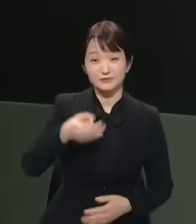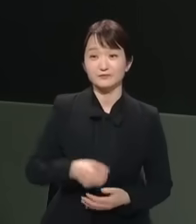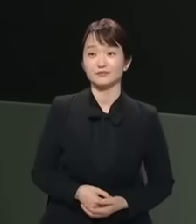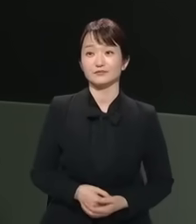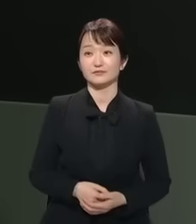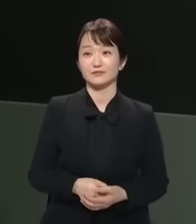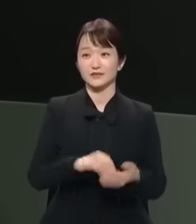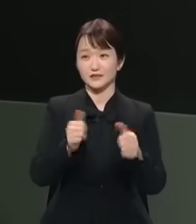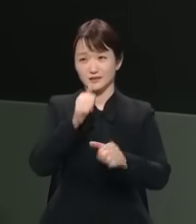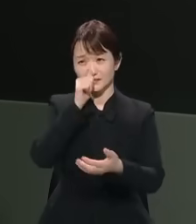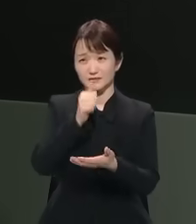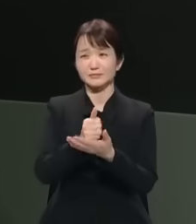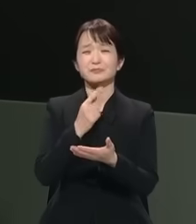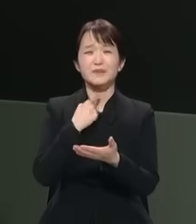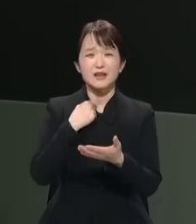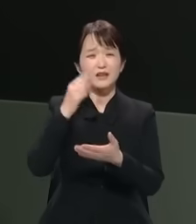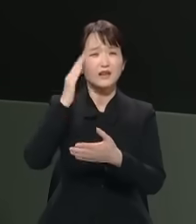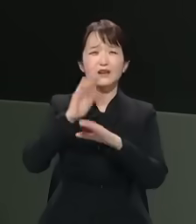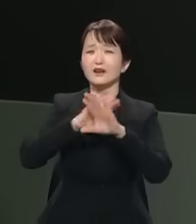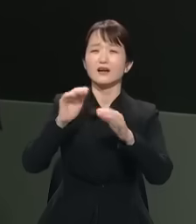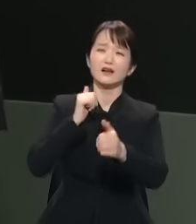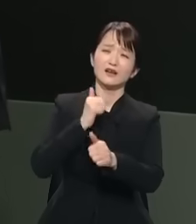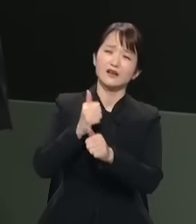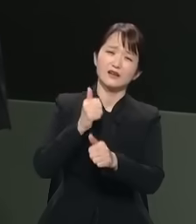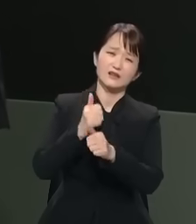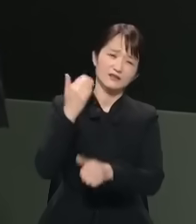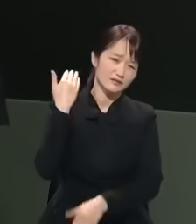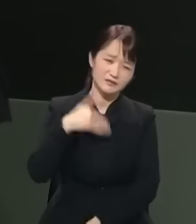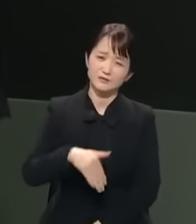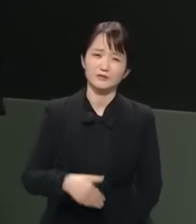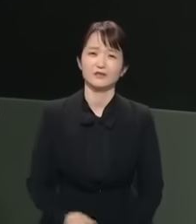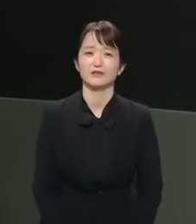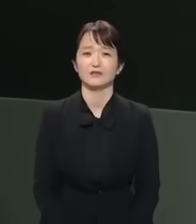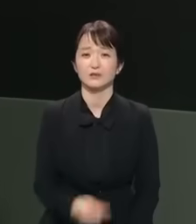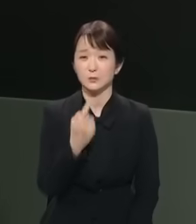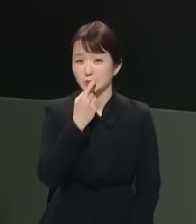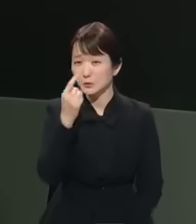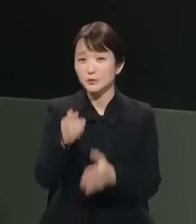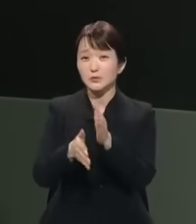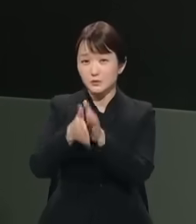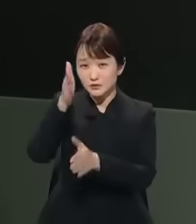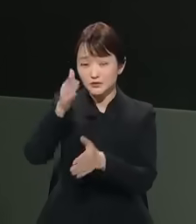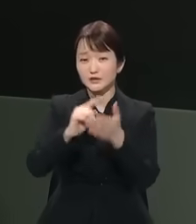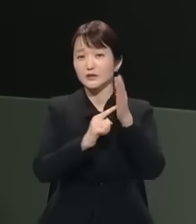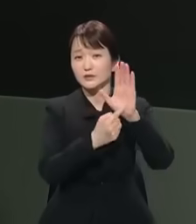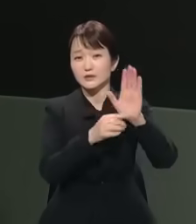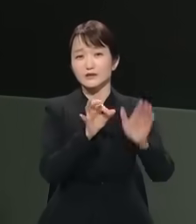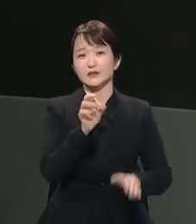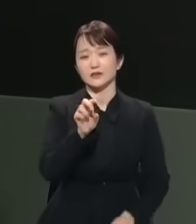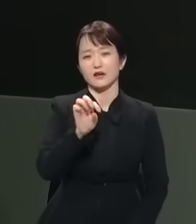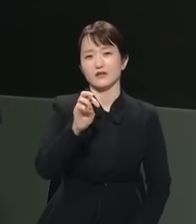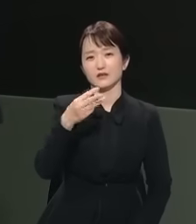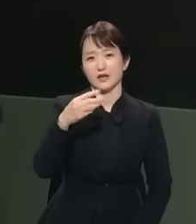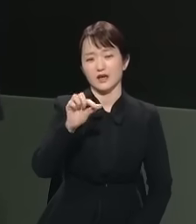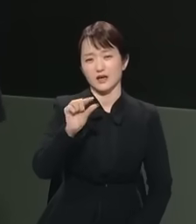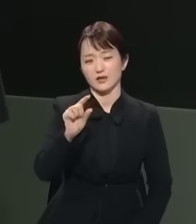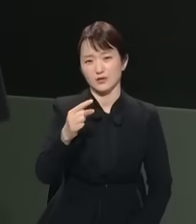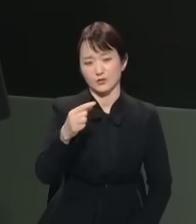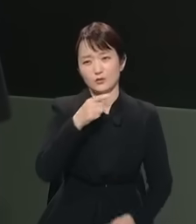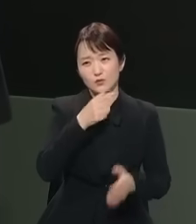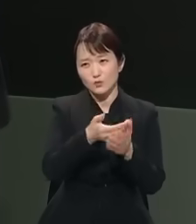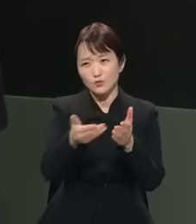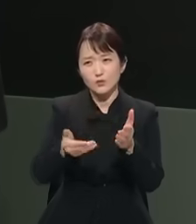자, 죽을 죄를 졌습니다. 하늘을 이길 수가 없습니다. 자, 속초시가 내건 그 영랑호 벚꽃 축제